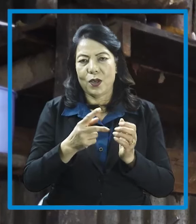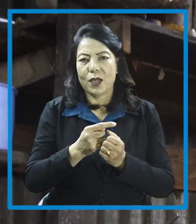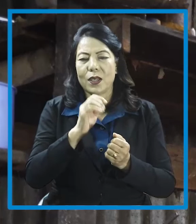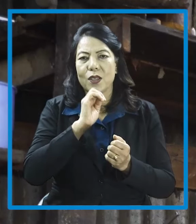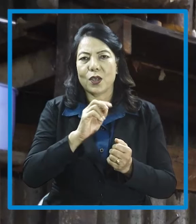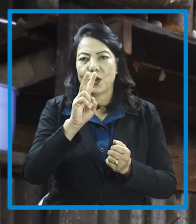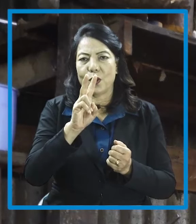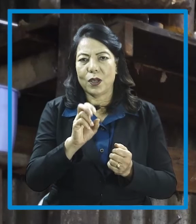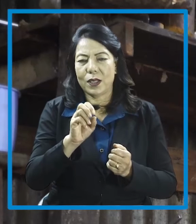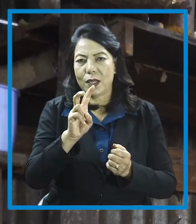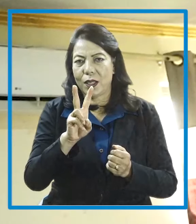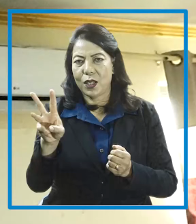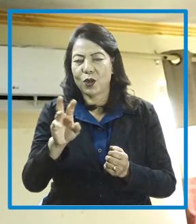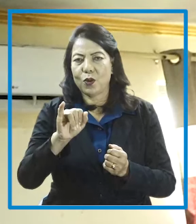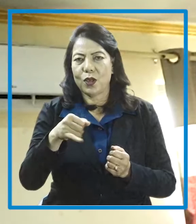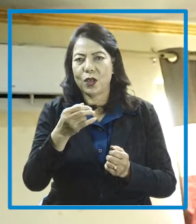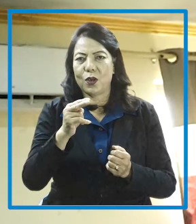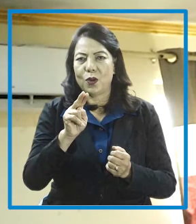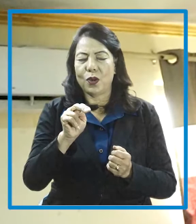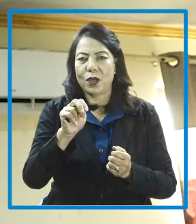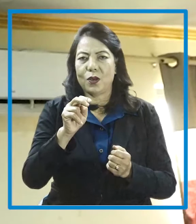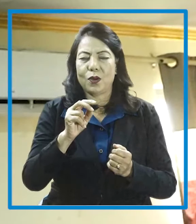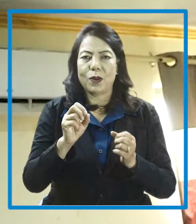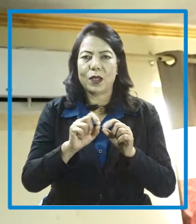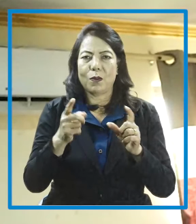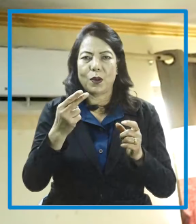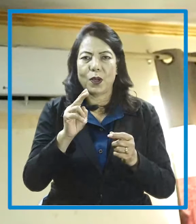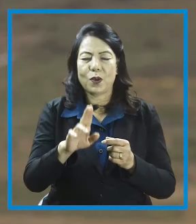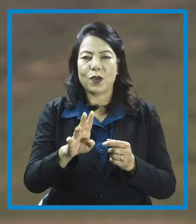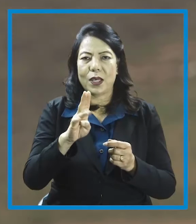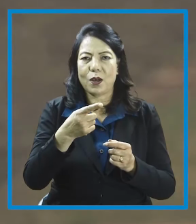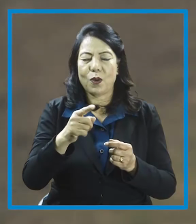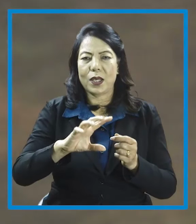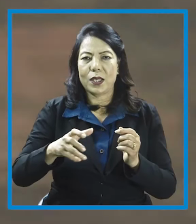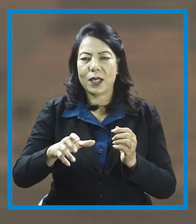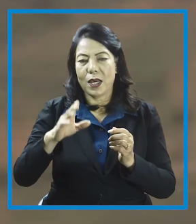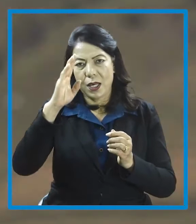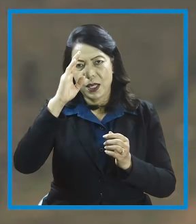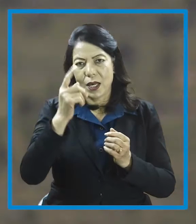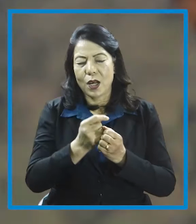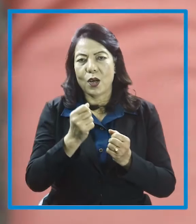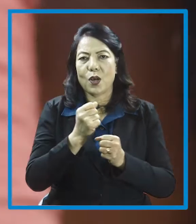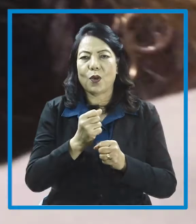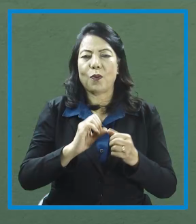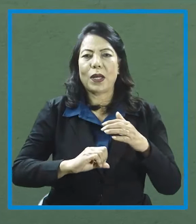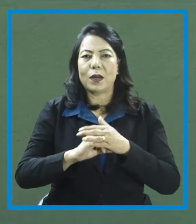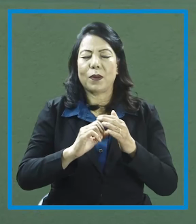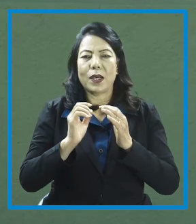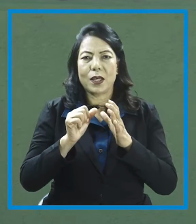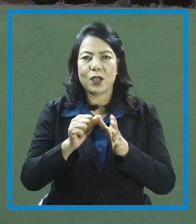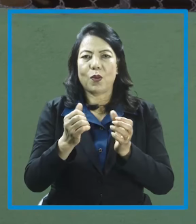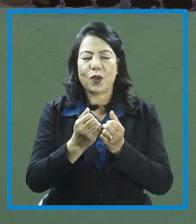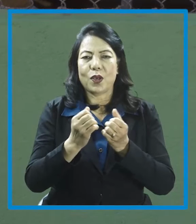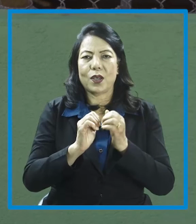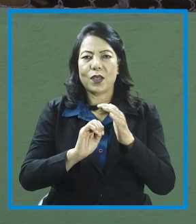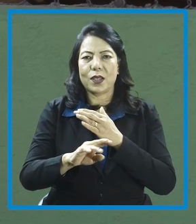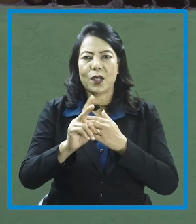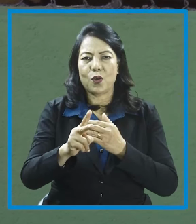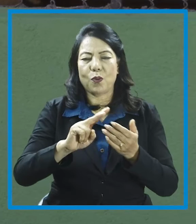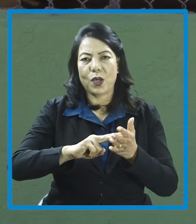परियोजना सन् 2023 को जुनमा सम्पन्न भएको छ। चारवटै स्थानीय सरकारको प्राथमिकतालाई सम्बोधन